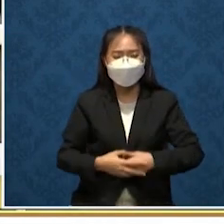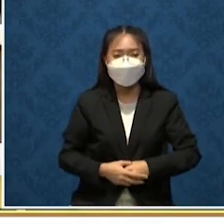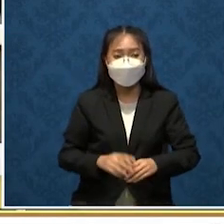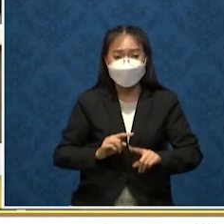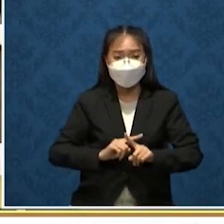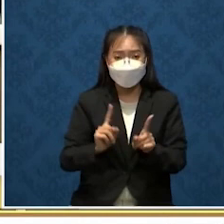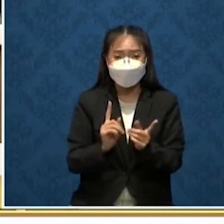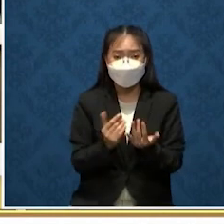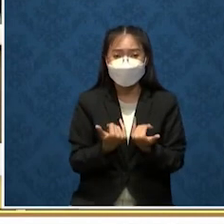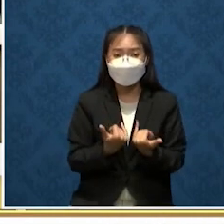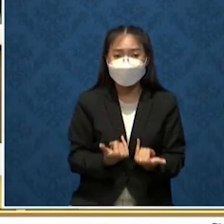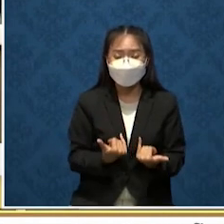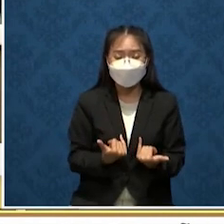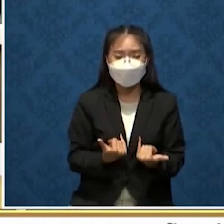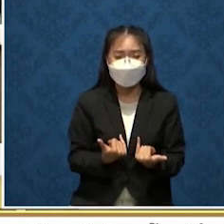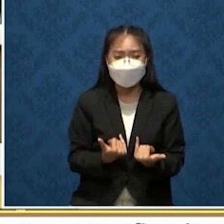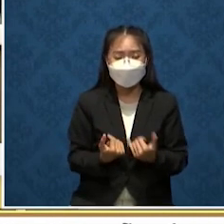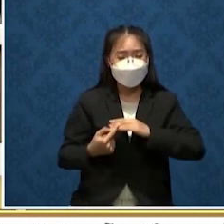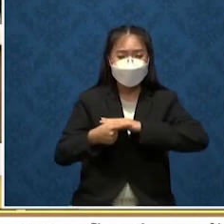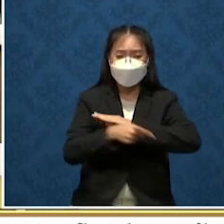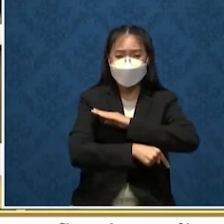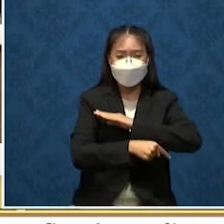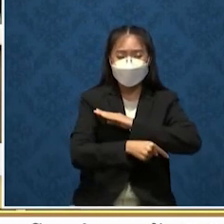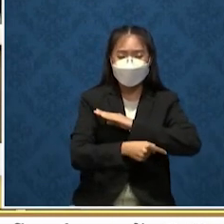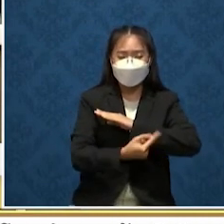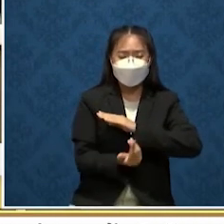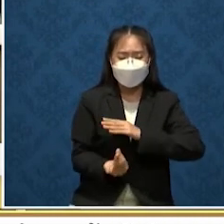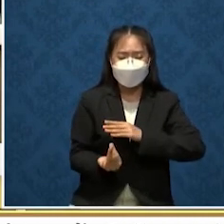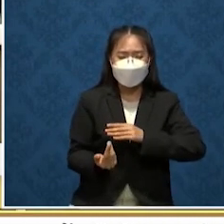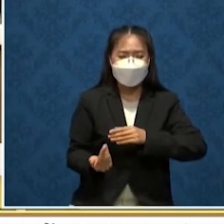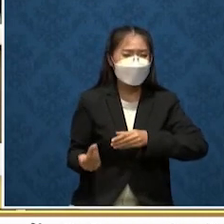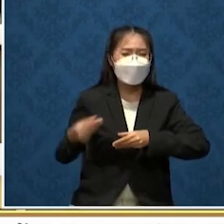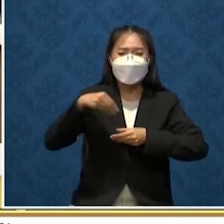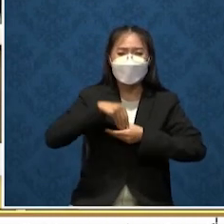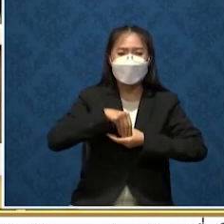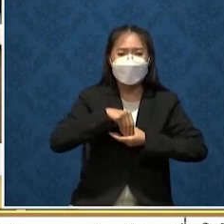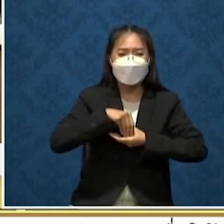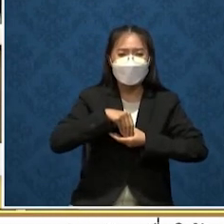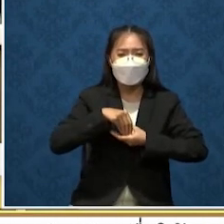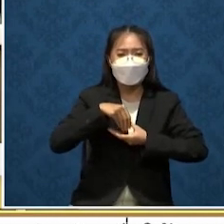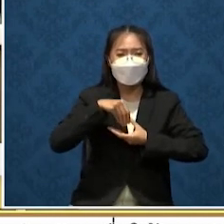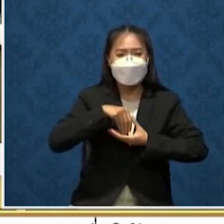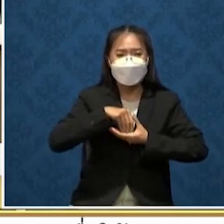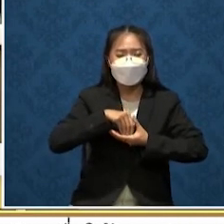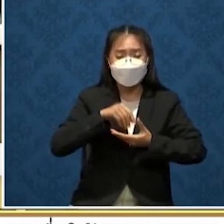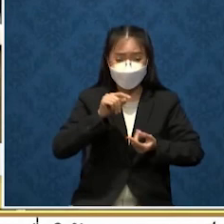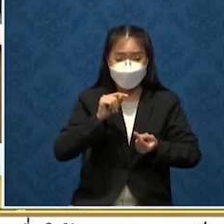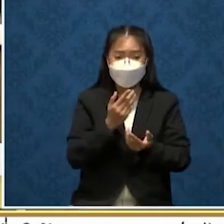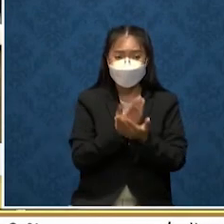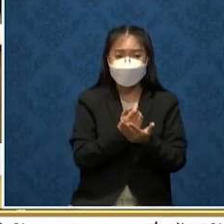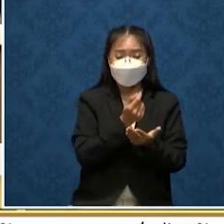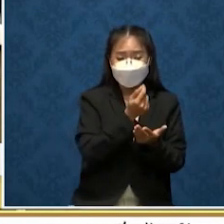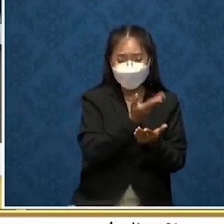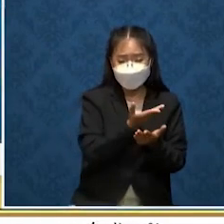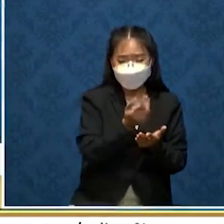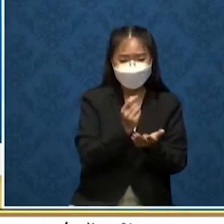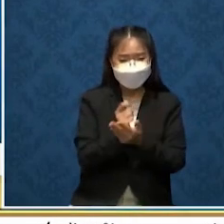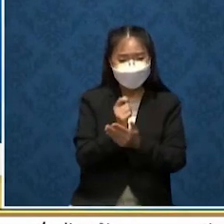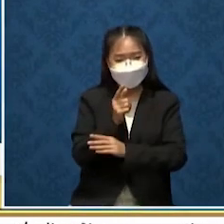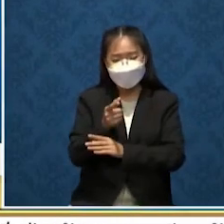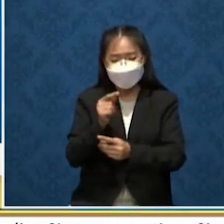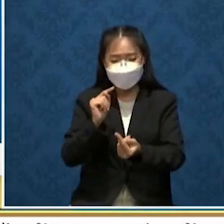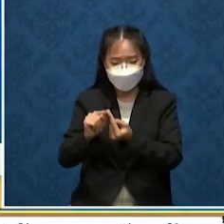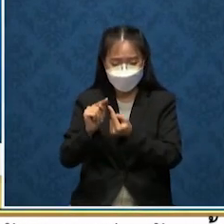ณวันนี้มันเป็นการทุจริตแบบรวมศูนย์นะครับแล้วการจัดซื้อจัดจ้างภาครัฐเนี่ยมีปีนึงประมาณ